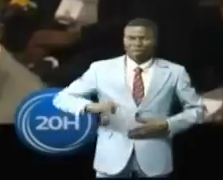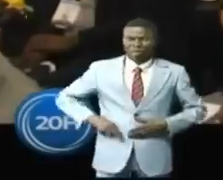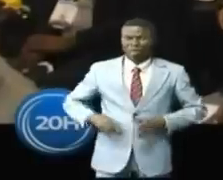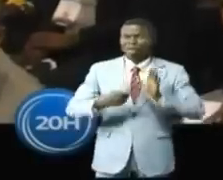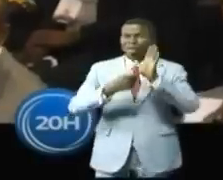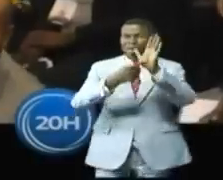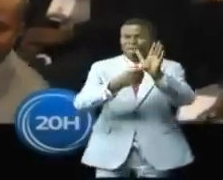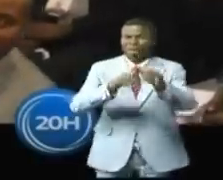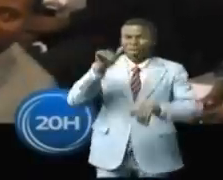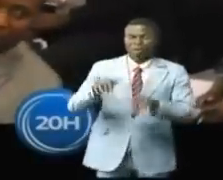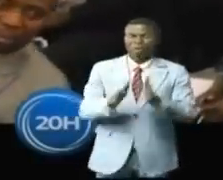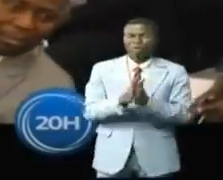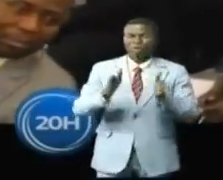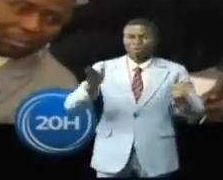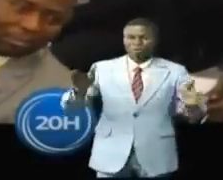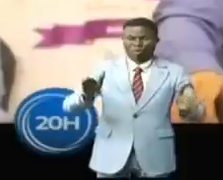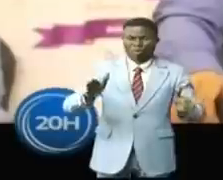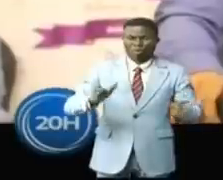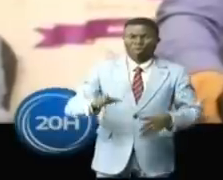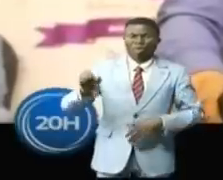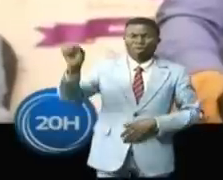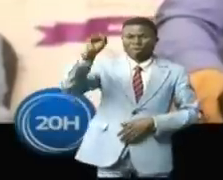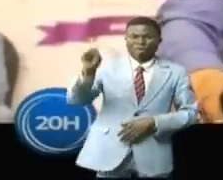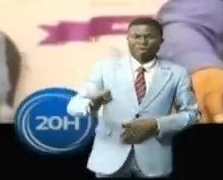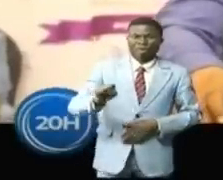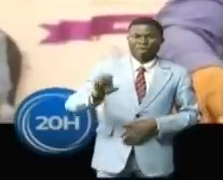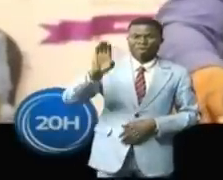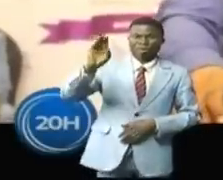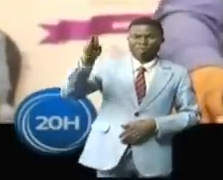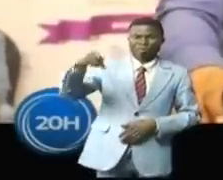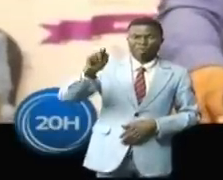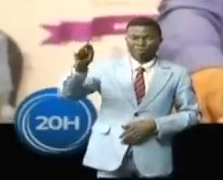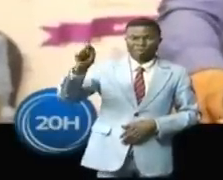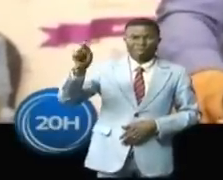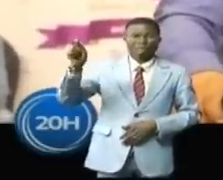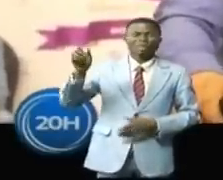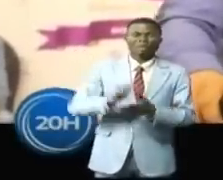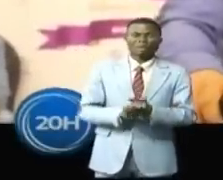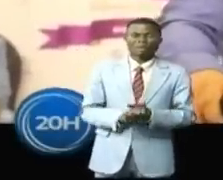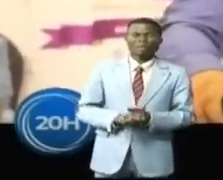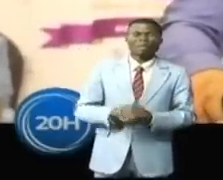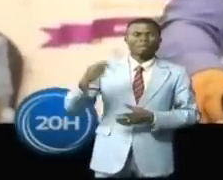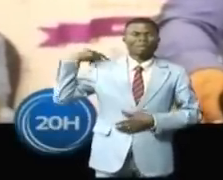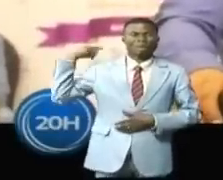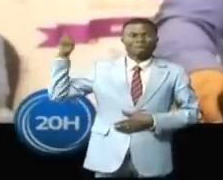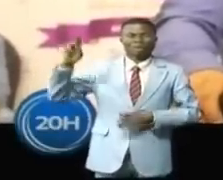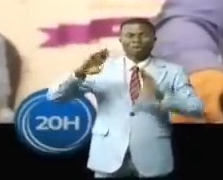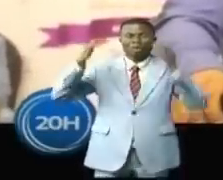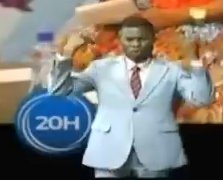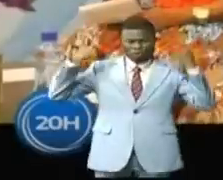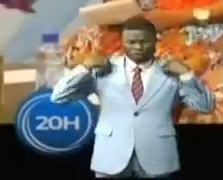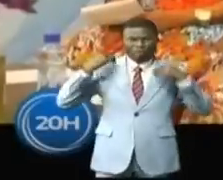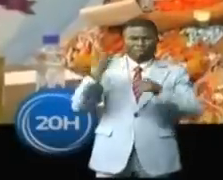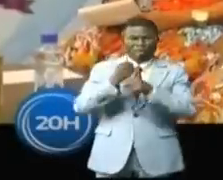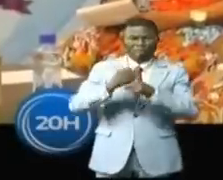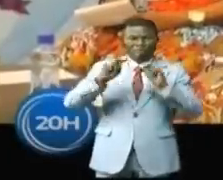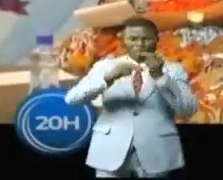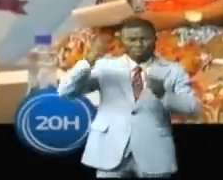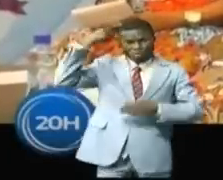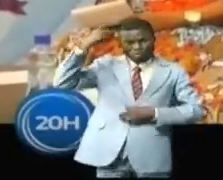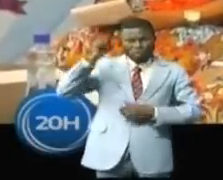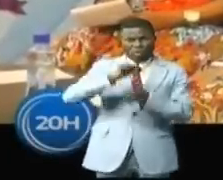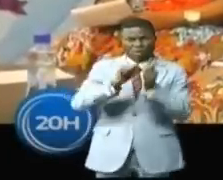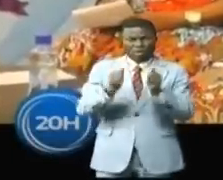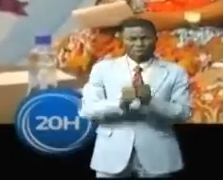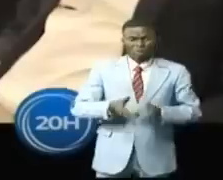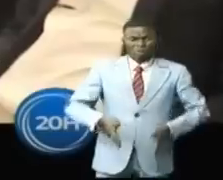par le secrétaire général de l'ISPT, Kinshasa, professeur Raphaël Matamba, tous cadres de l'IDPS. La problématique de la